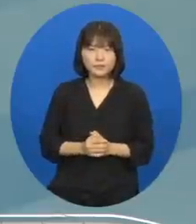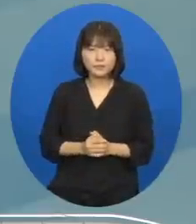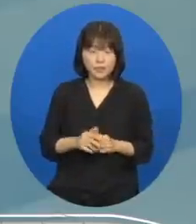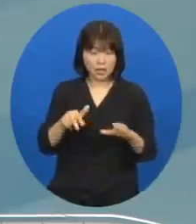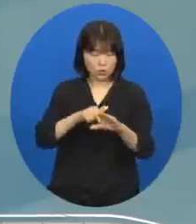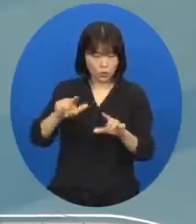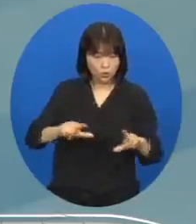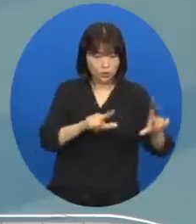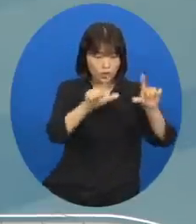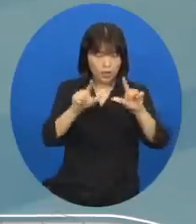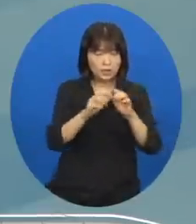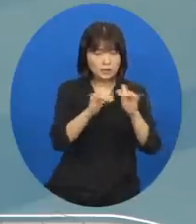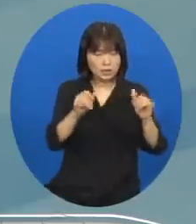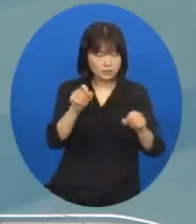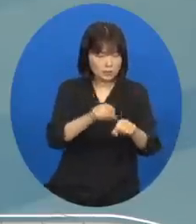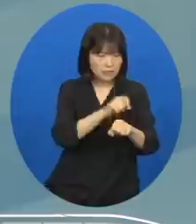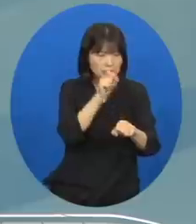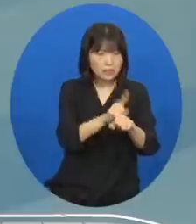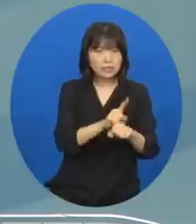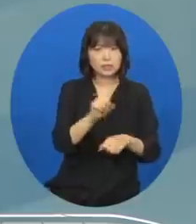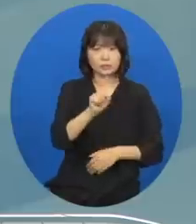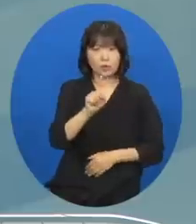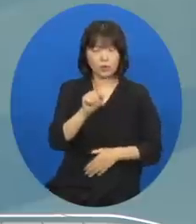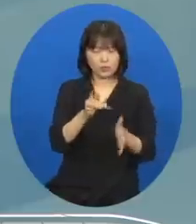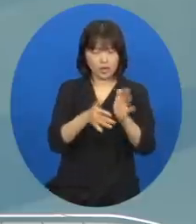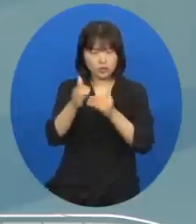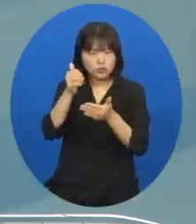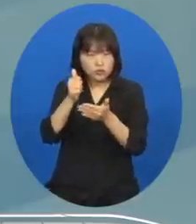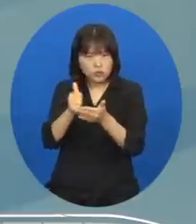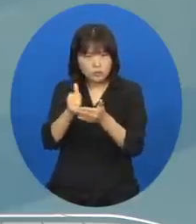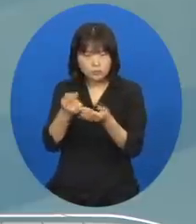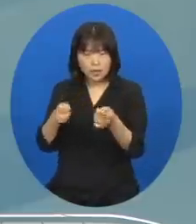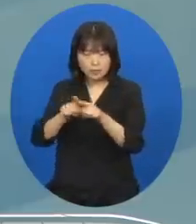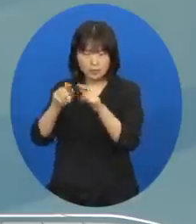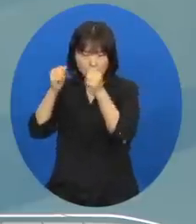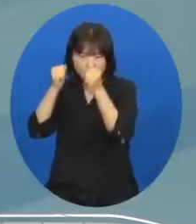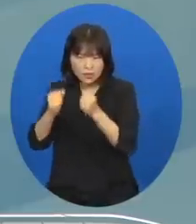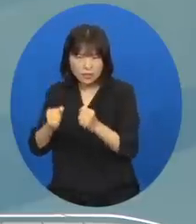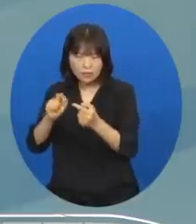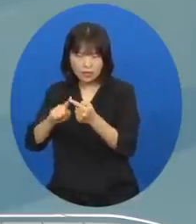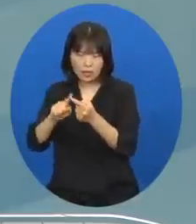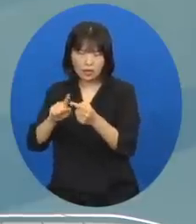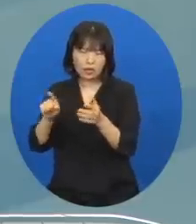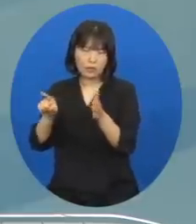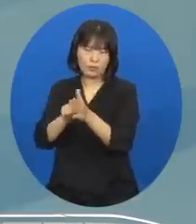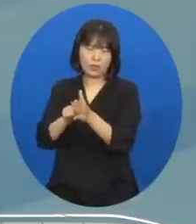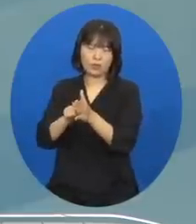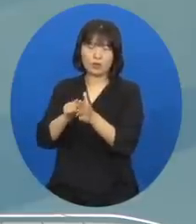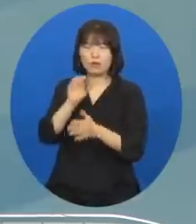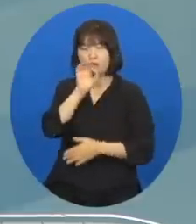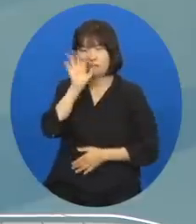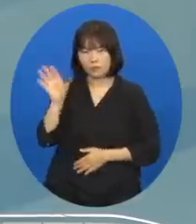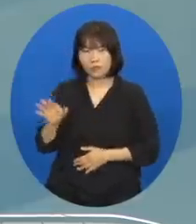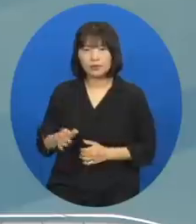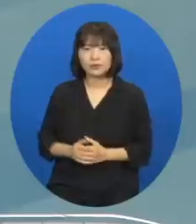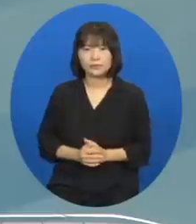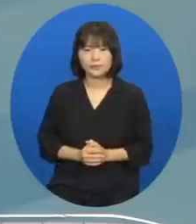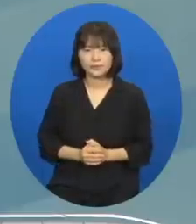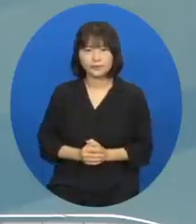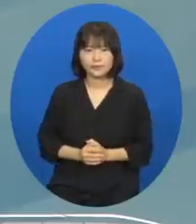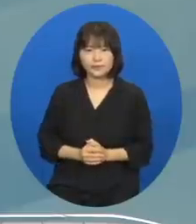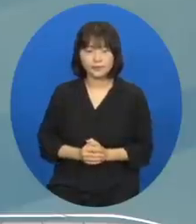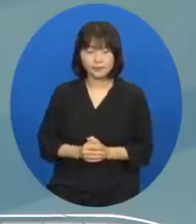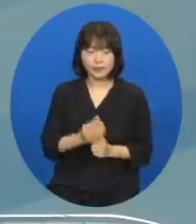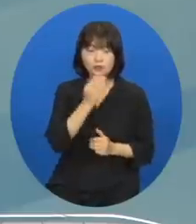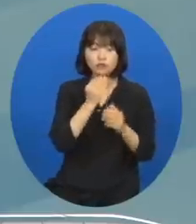종교 생활을 하는 사람의 특징이 뭐냐면 예수님이 함께 계신 것이 믿어지지 않는 거예요.